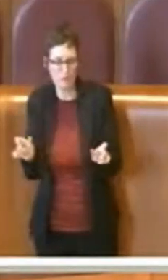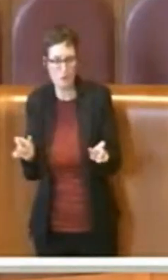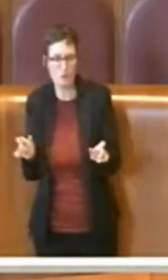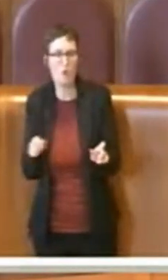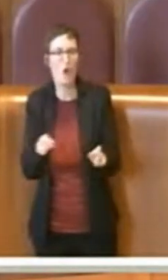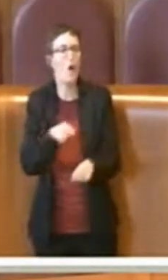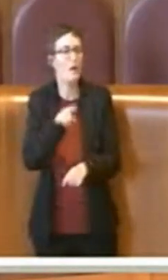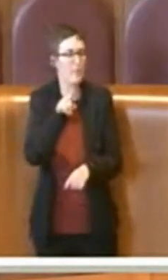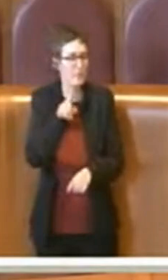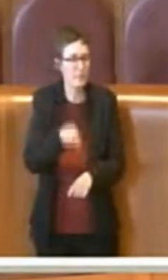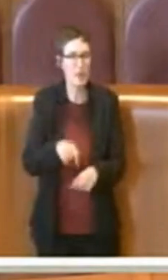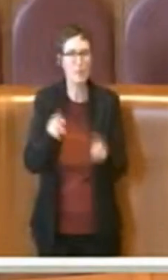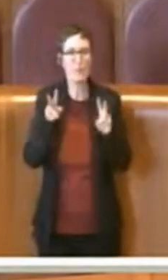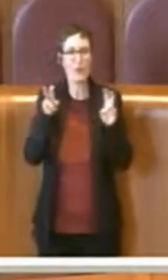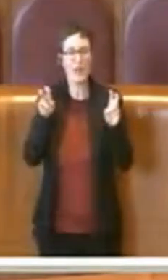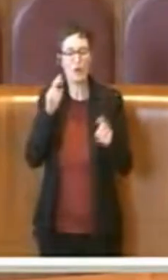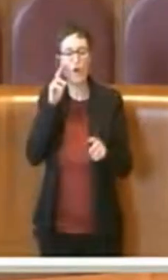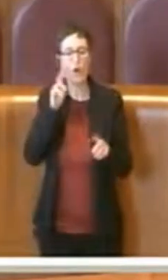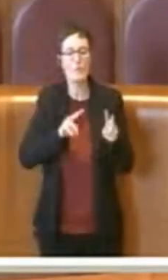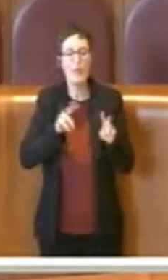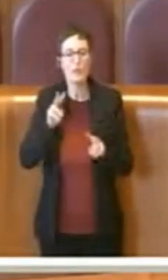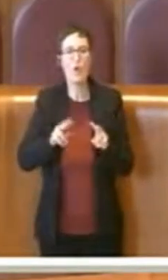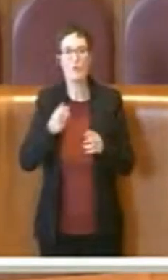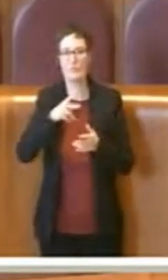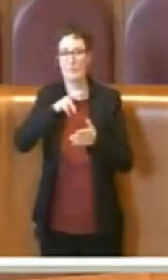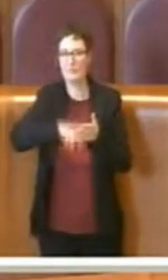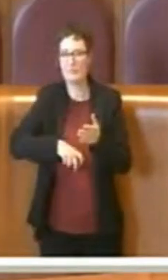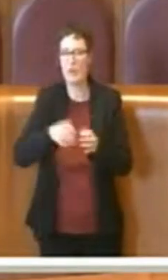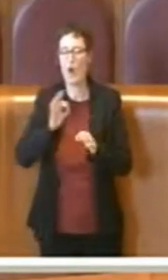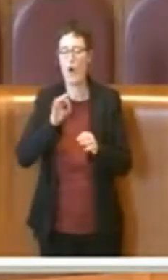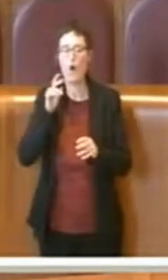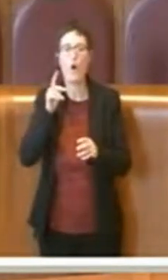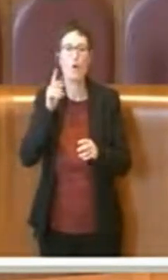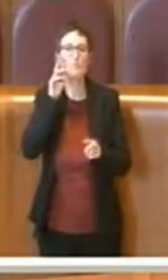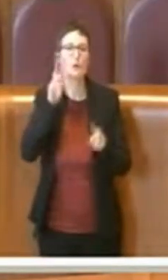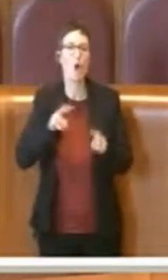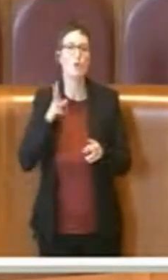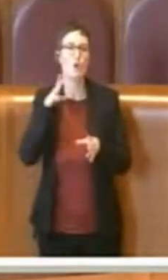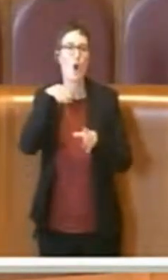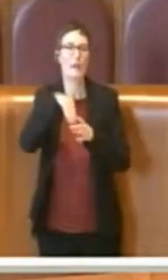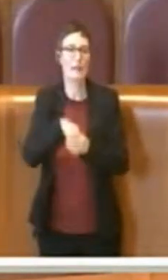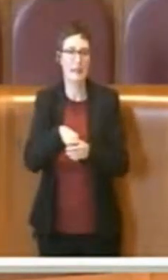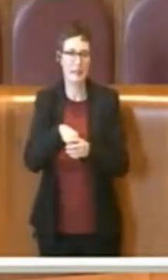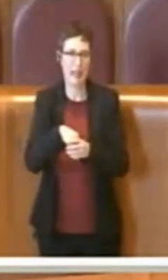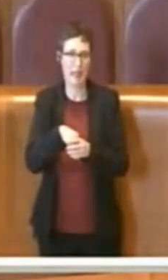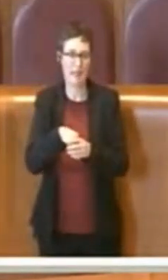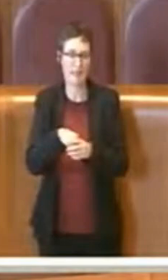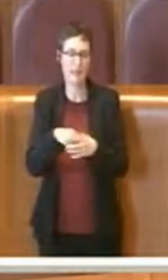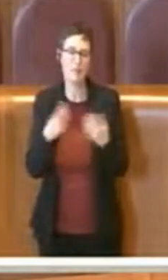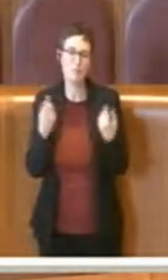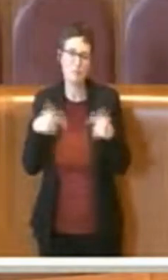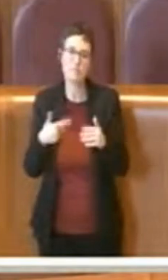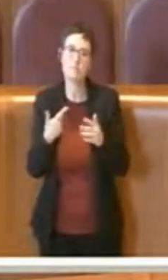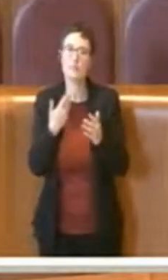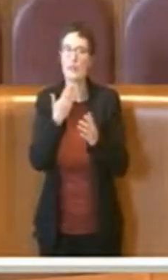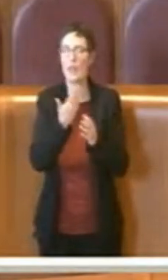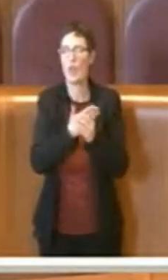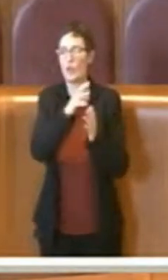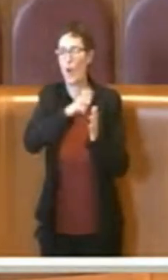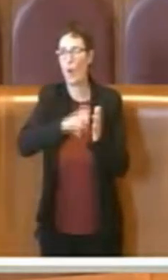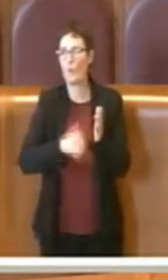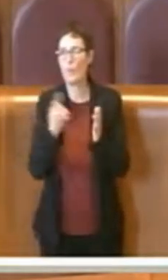dei controlli interni, quindi riuscire a fare in modo, anche su questo va detto che nel documento unico di programmazione è stato